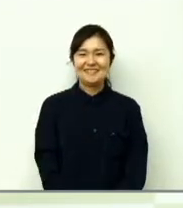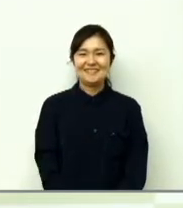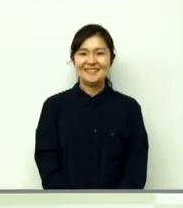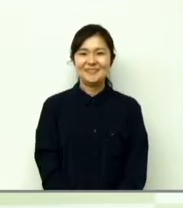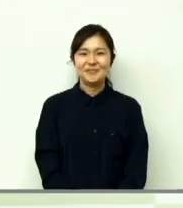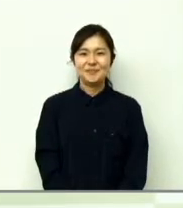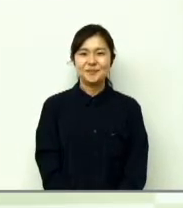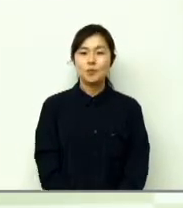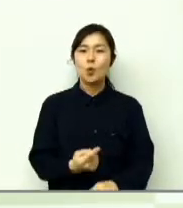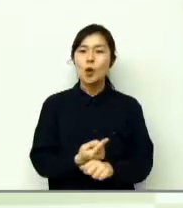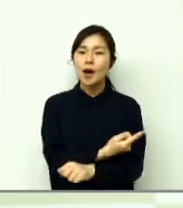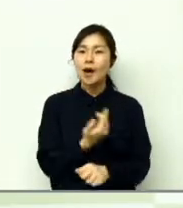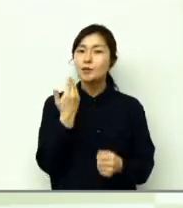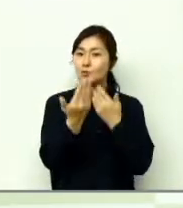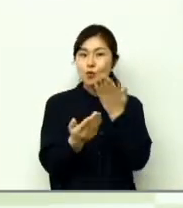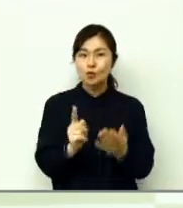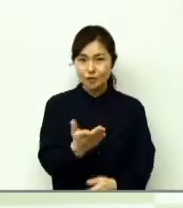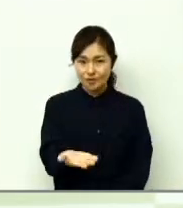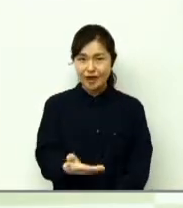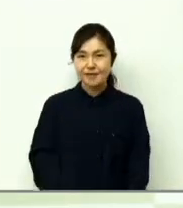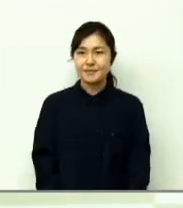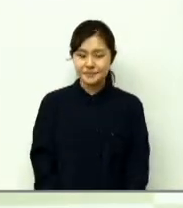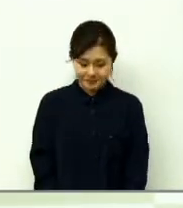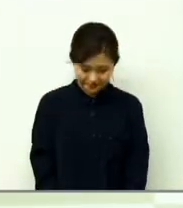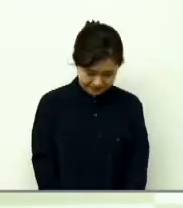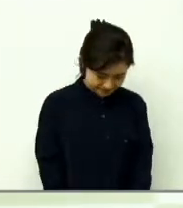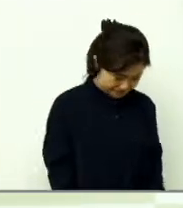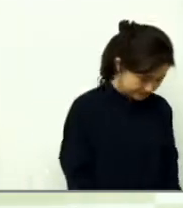他に質問のある人は、 はい、